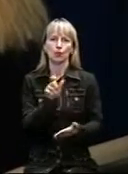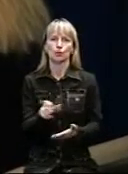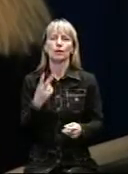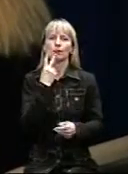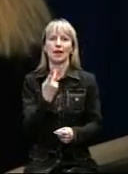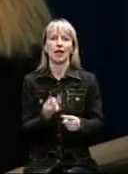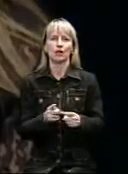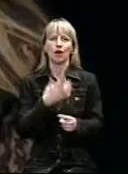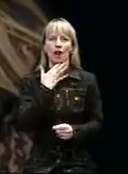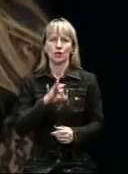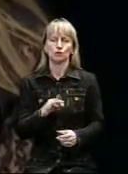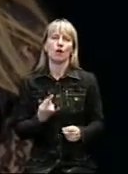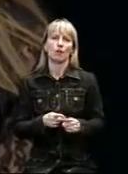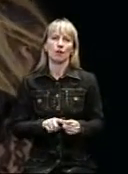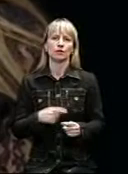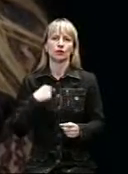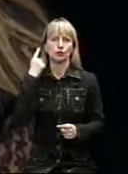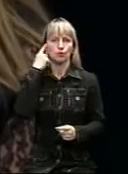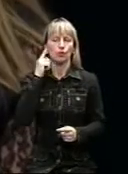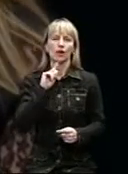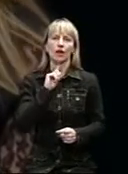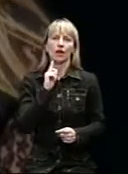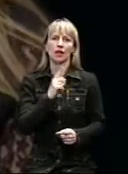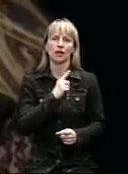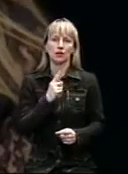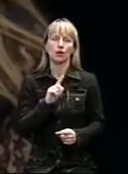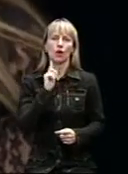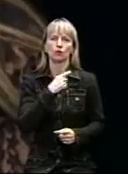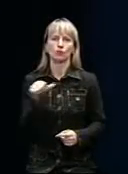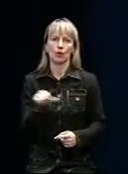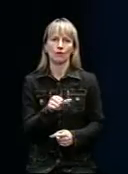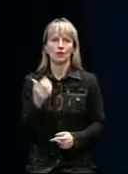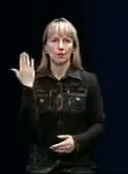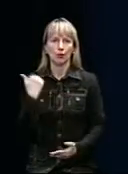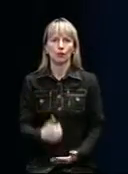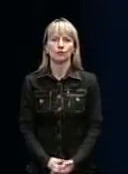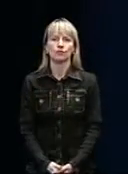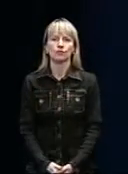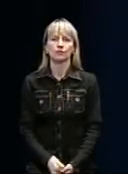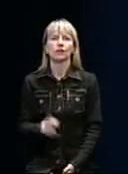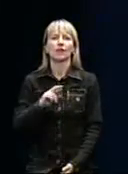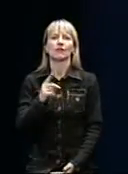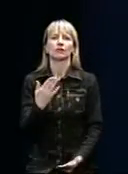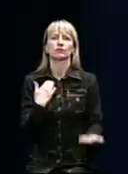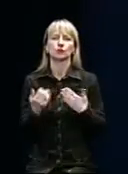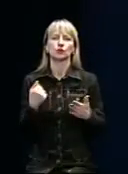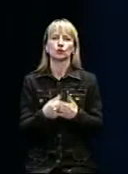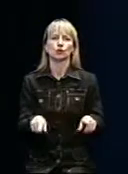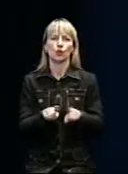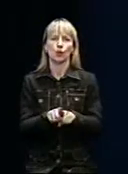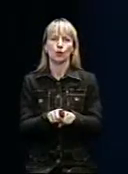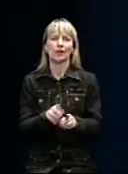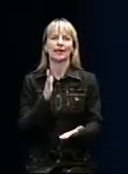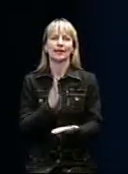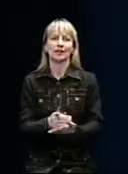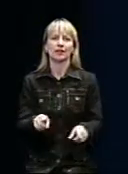красу? Тому, думаю, десь рік або рік-півтора роки тому. А от як ви ставитесь до такої, ну от є така у